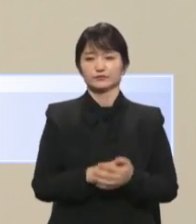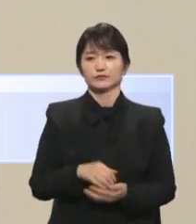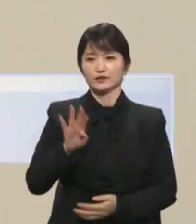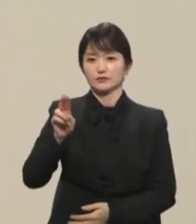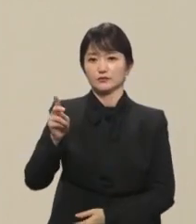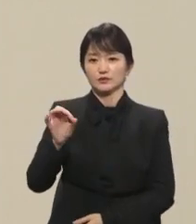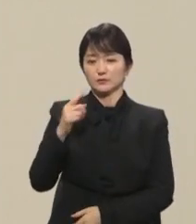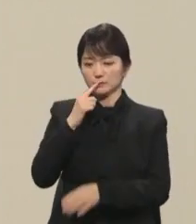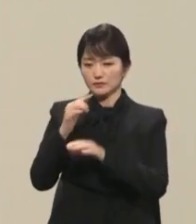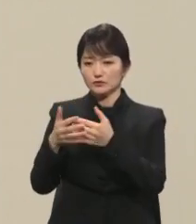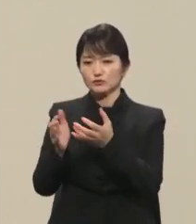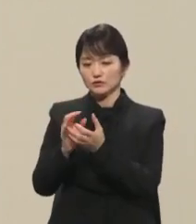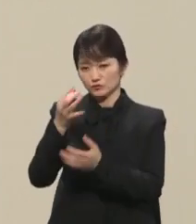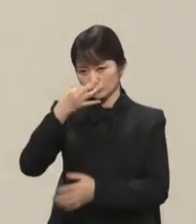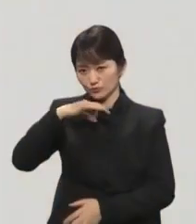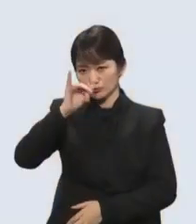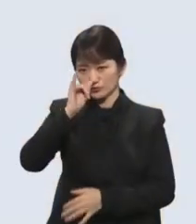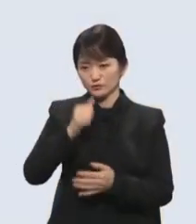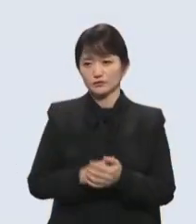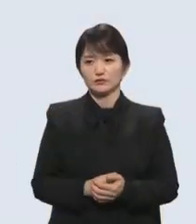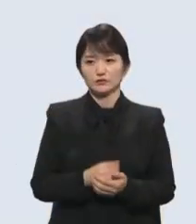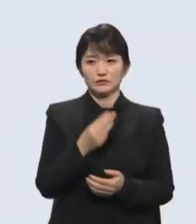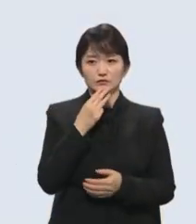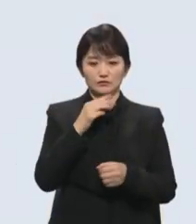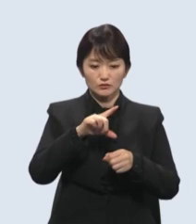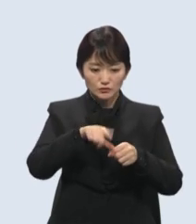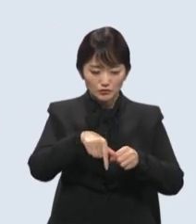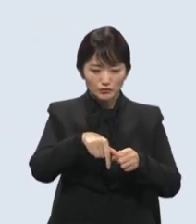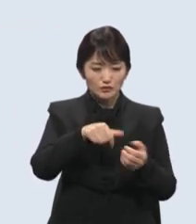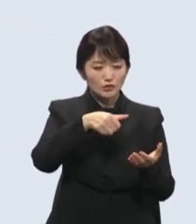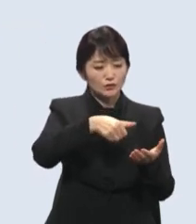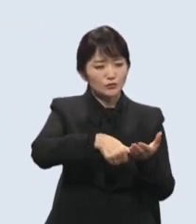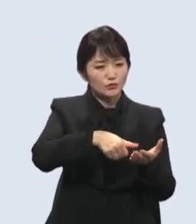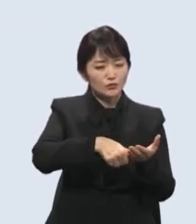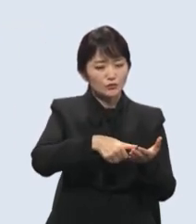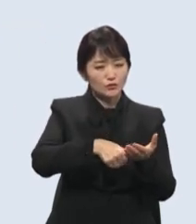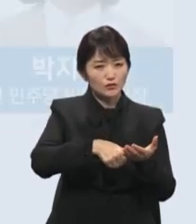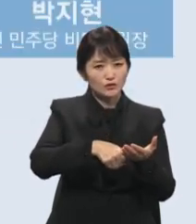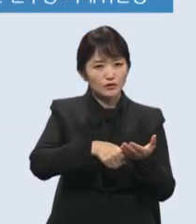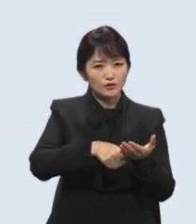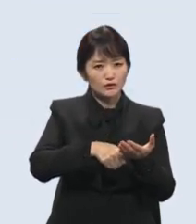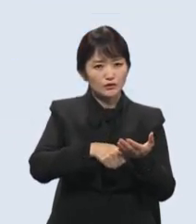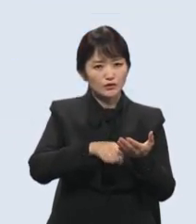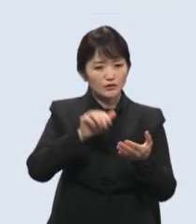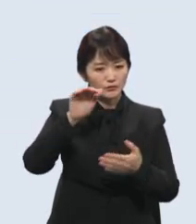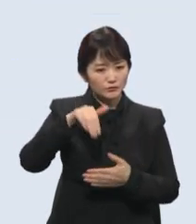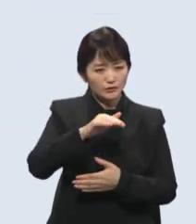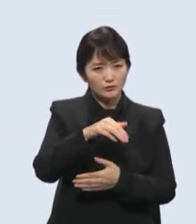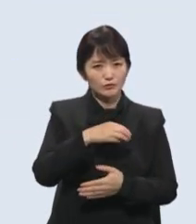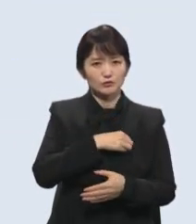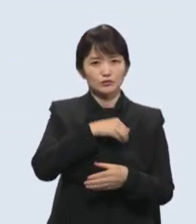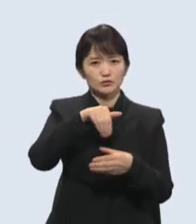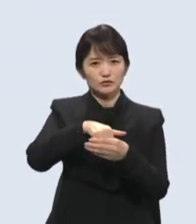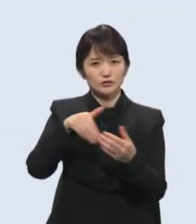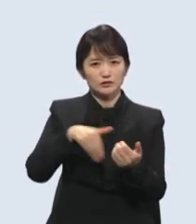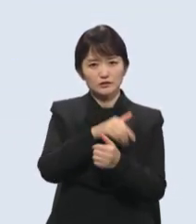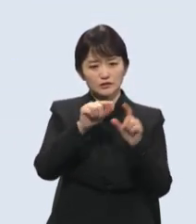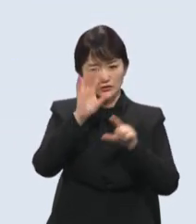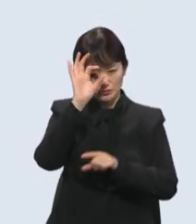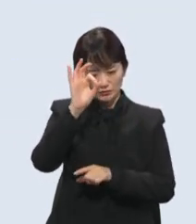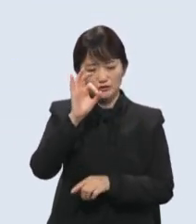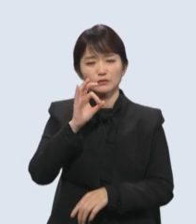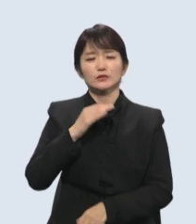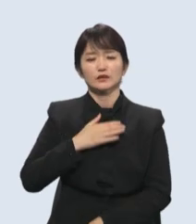지역인데 아무래도 이제 수도권 표심이 지금 상당히 좀 출렁이고 있기 때문에 저는 총선 때까지는 좀 더 지켜봐야 되지 않나 저 그렇게 봅니다